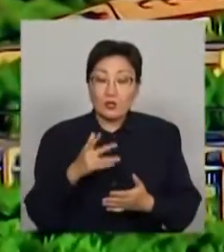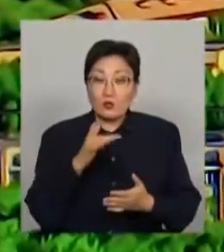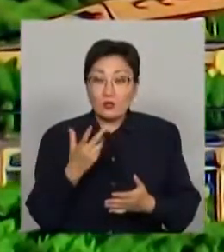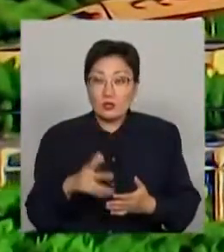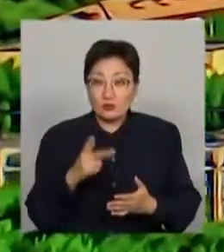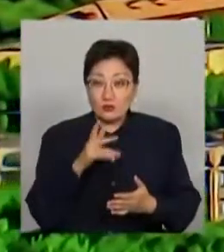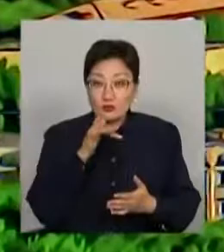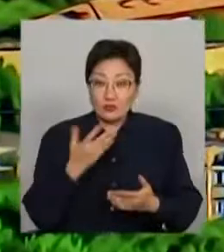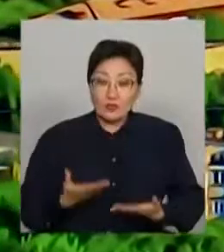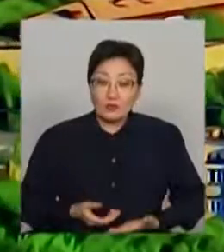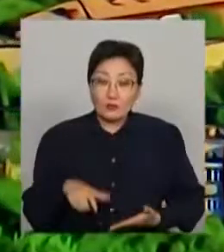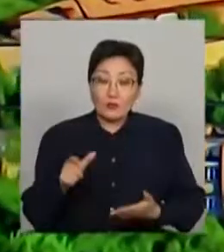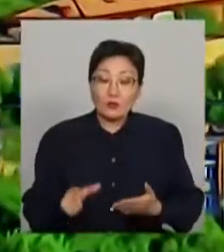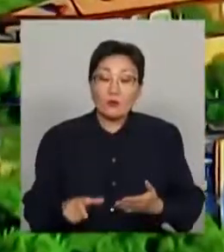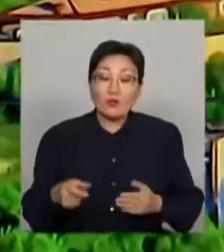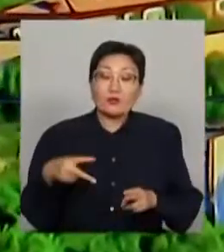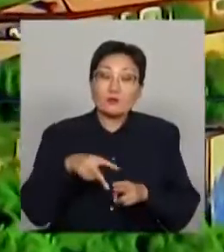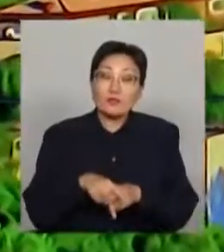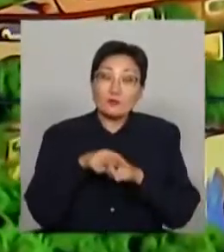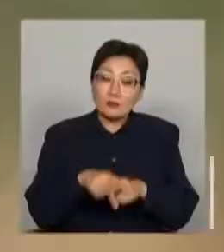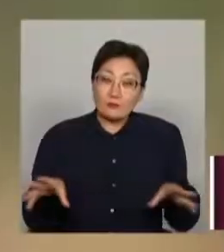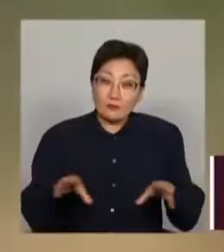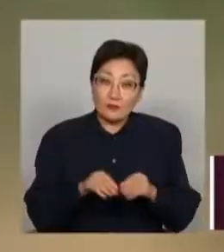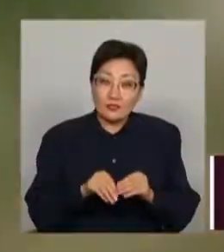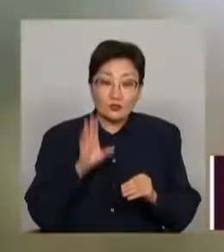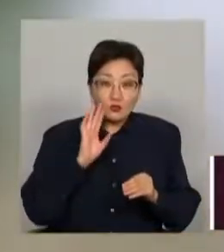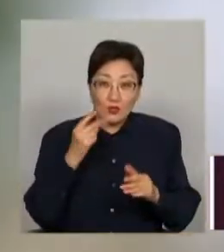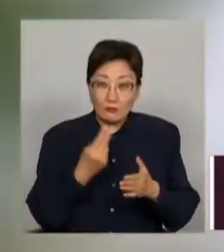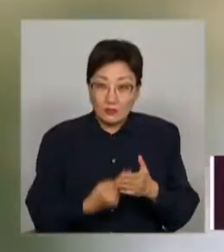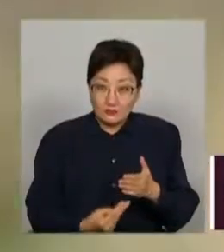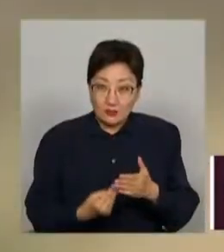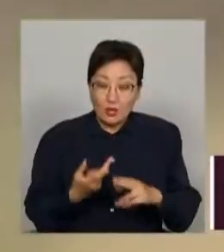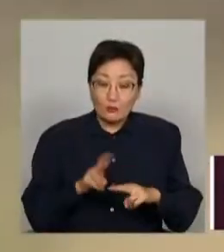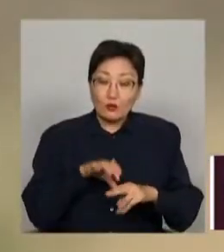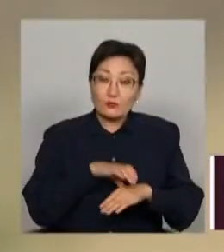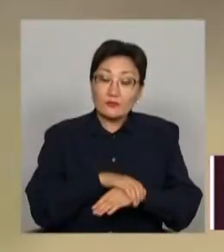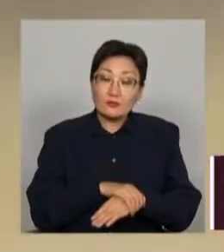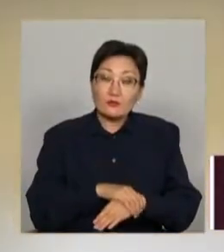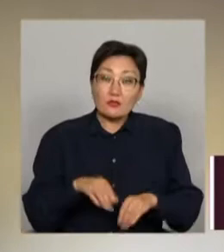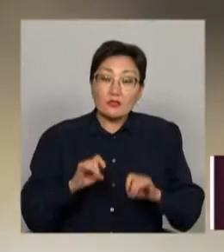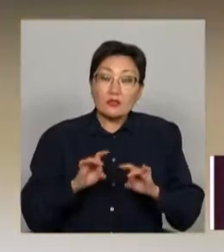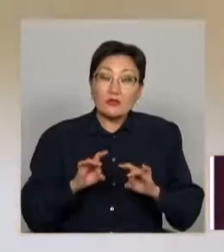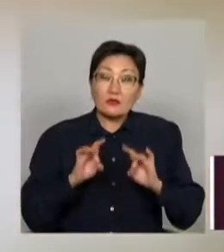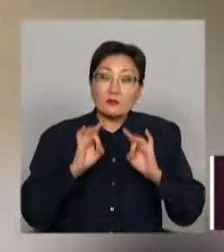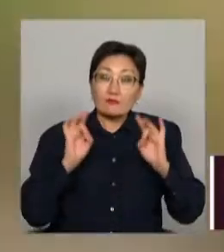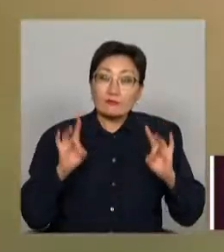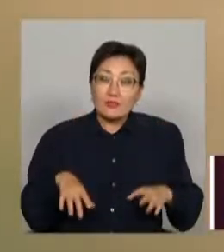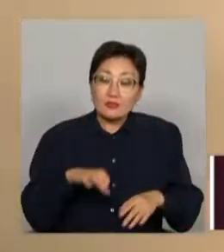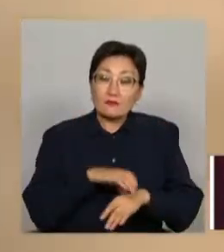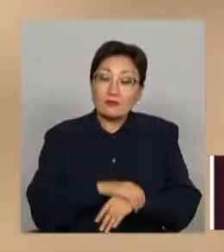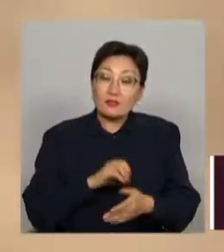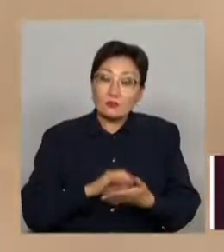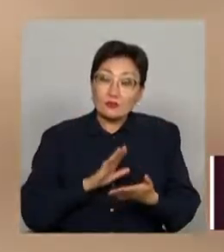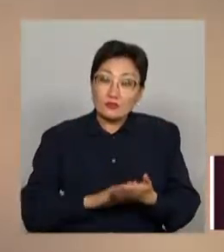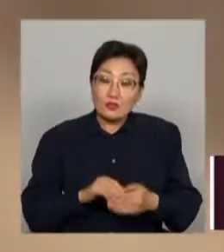тұрғын. Анықталғандай шопан мінген атымен қоса арыққа батып кеткен. Сондықтан бұл дерек жазатайым оқиға ретінде тіркеліп отыр.